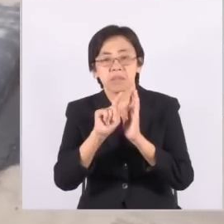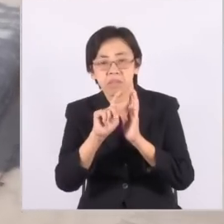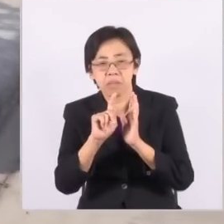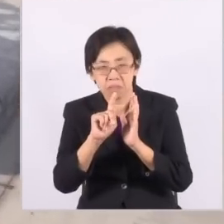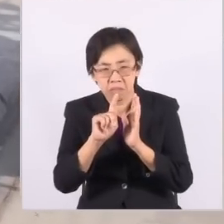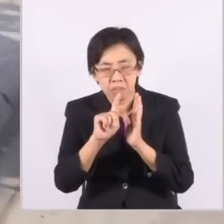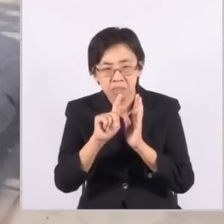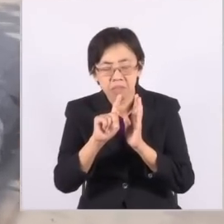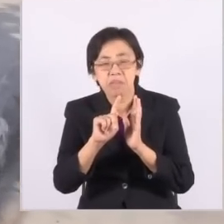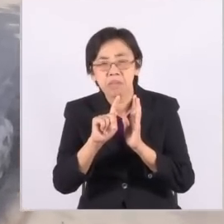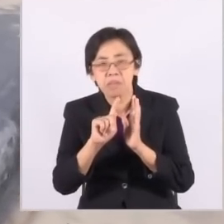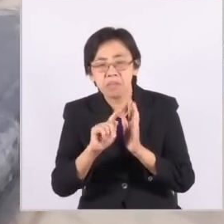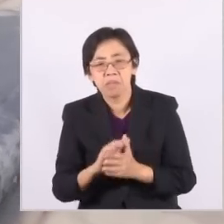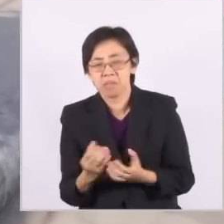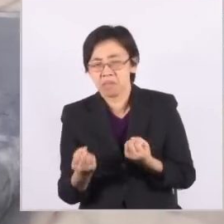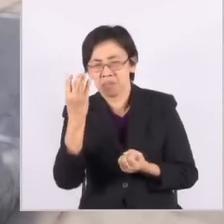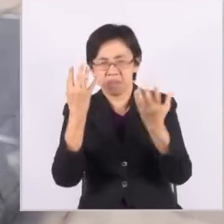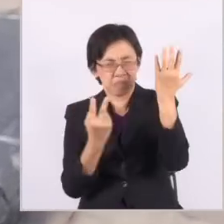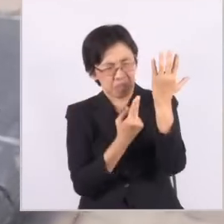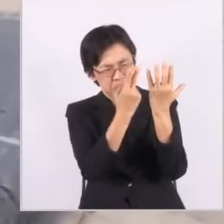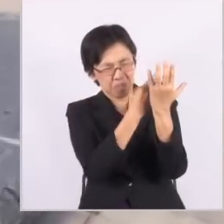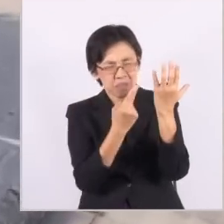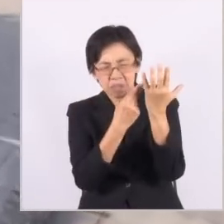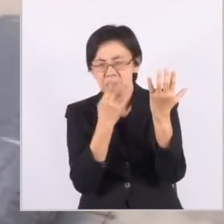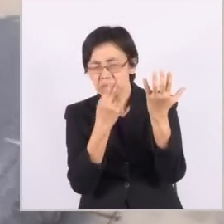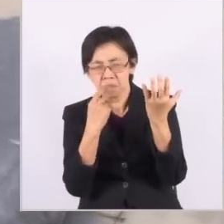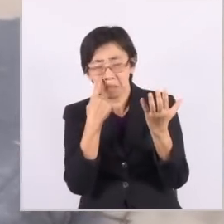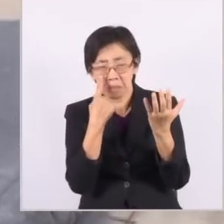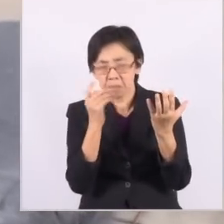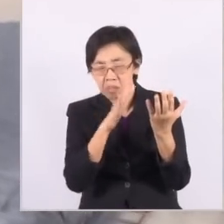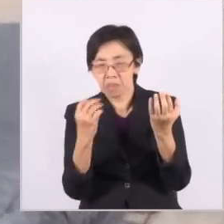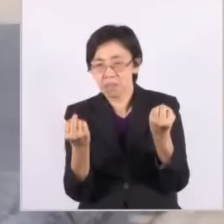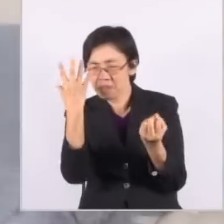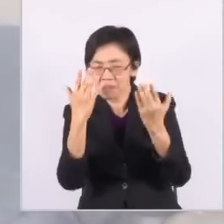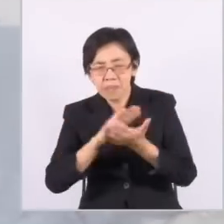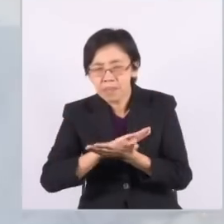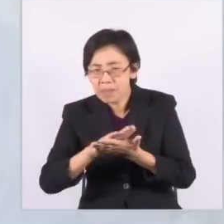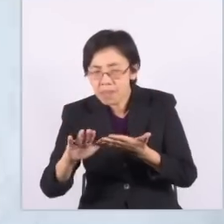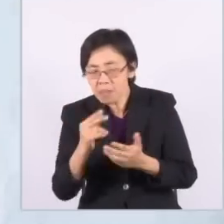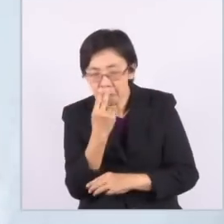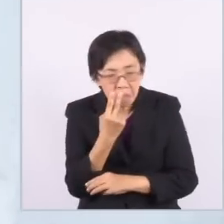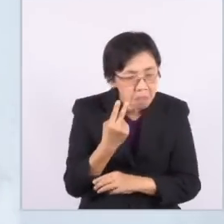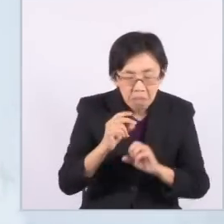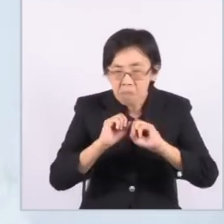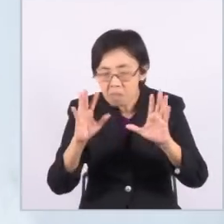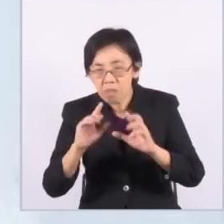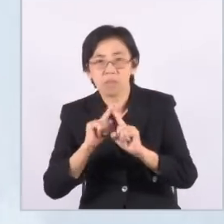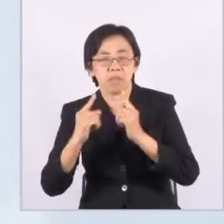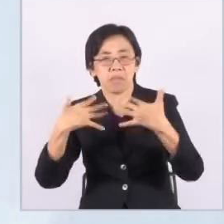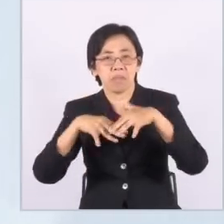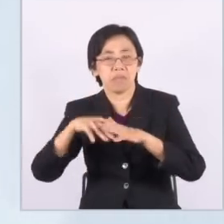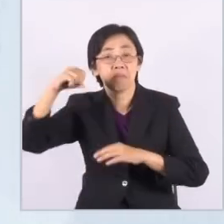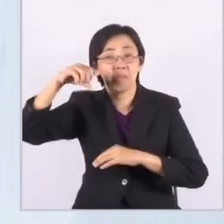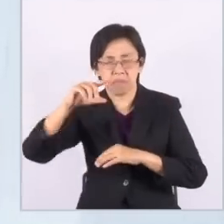นะครับอ่าลองๆตัดแต่งกิ่งไม้ให้มันดูสวยงามหน่อยนะครับมันจะได้เห็นชัดเจนว่าอย่างนั้นและก็ประสานให้ทางการไฟฟ้าเนี่ยให้มาติดตั้งหลอดไฟ